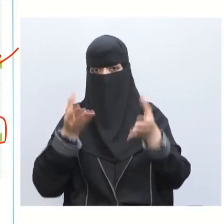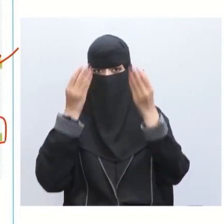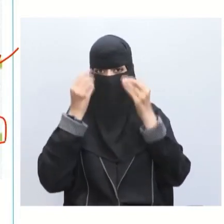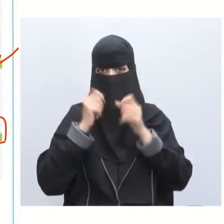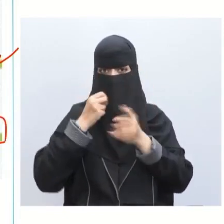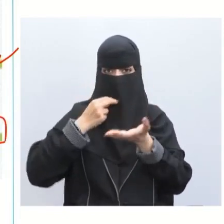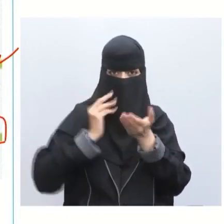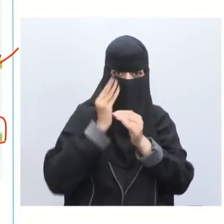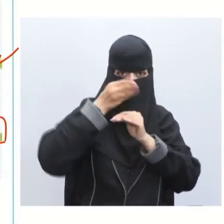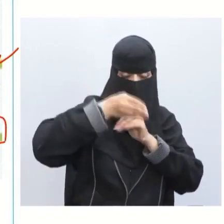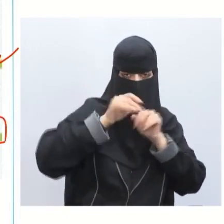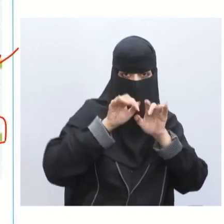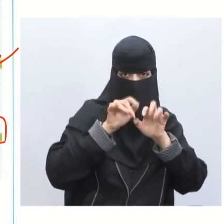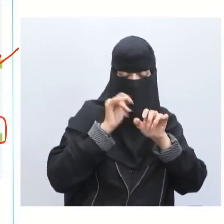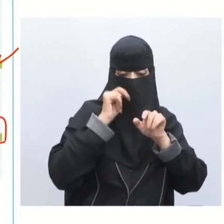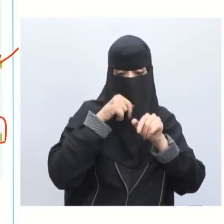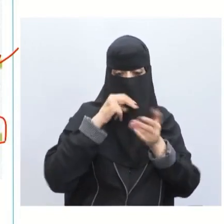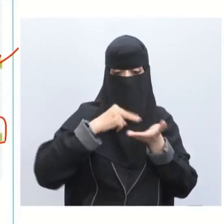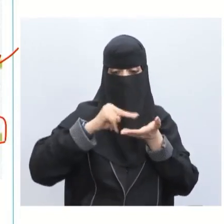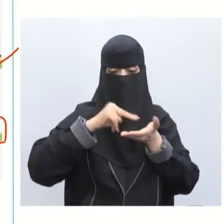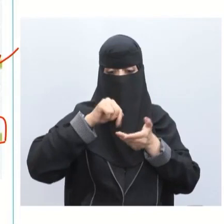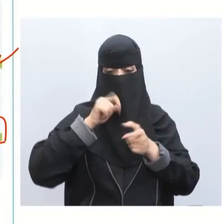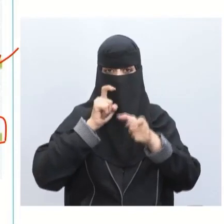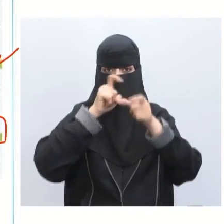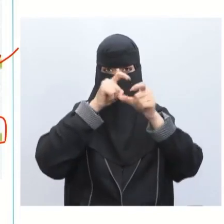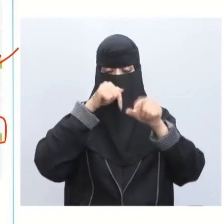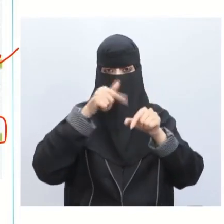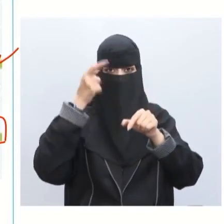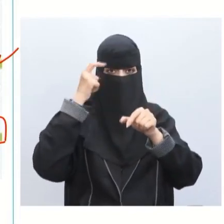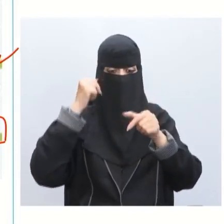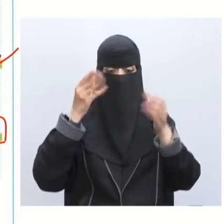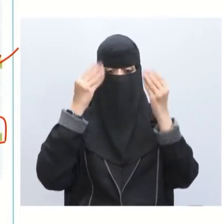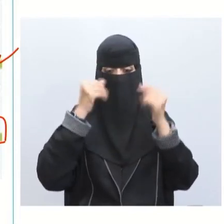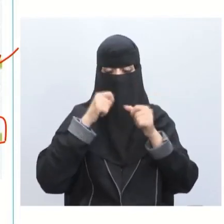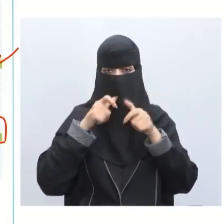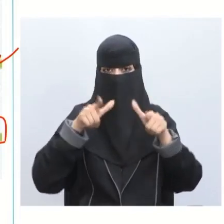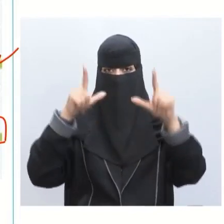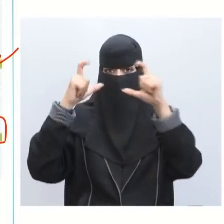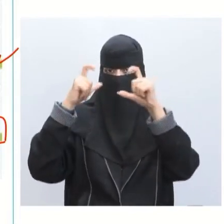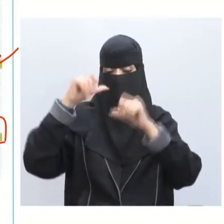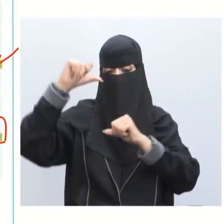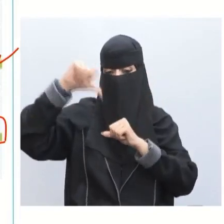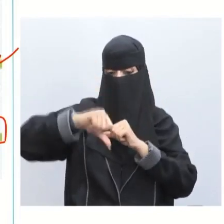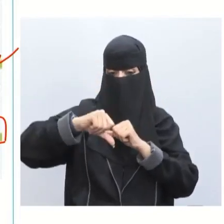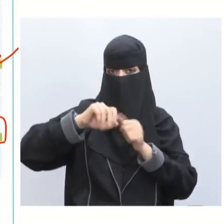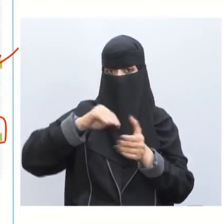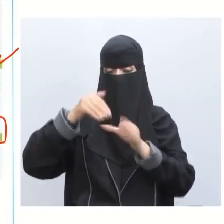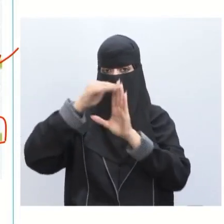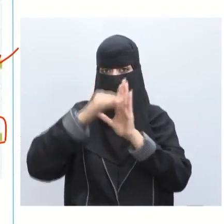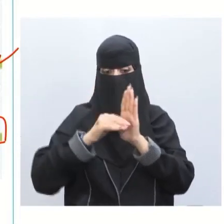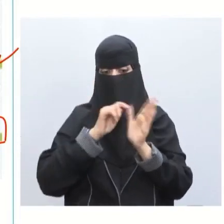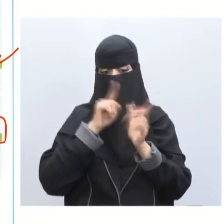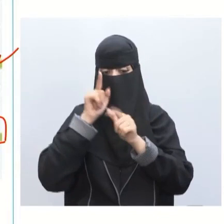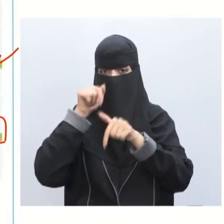وهو الدخول لحساب المتنمر عليه اما باختراقه او خلال معرفه كلمه السر ونشر